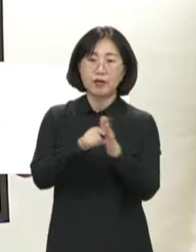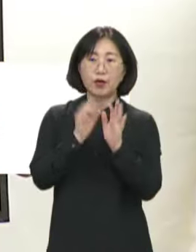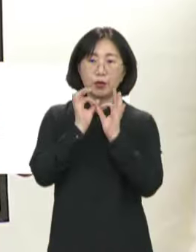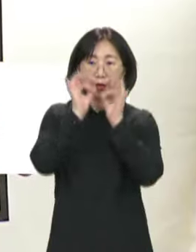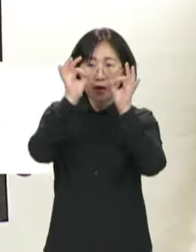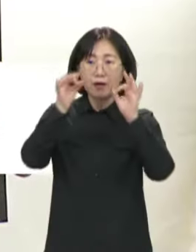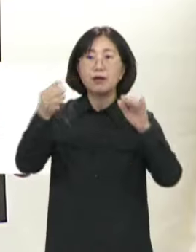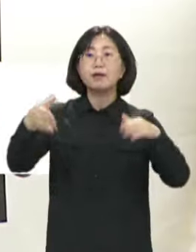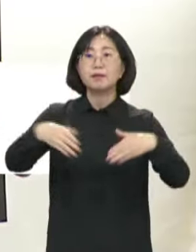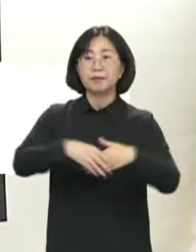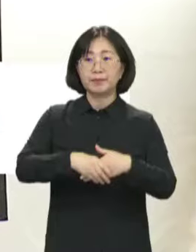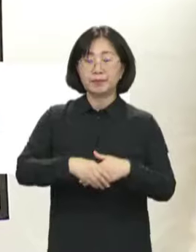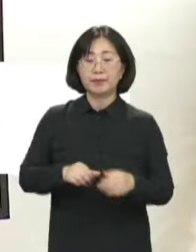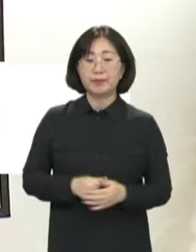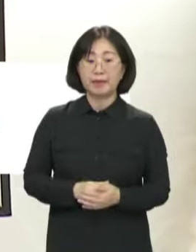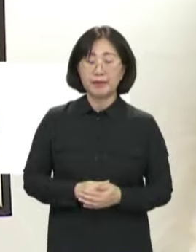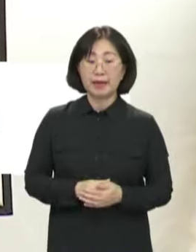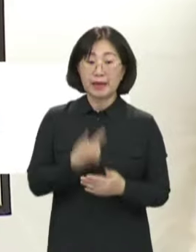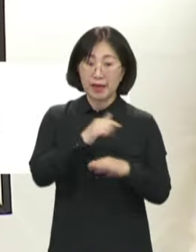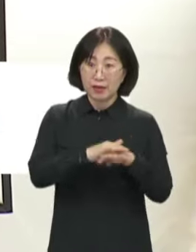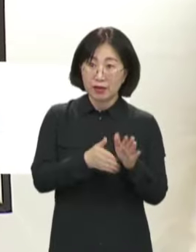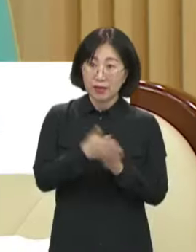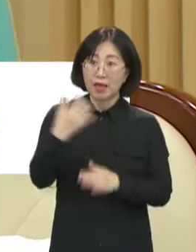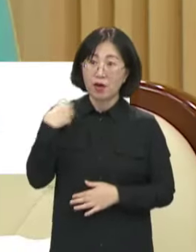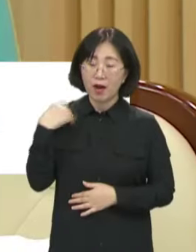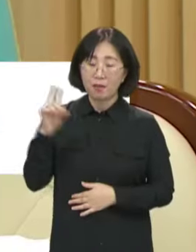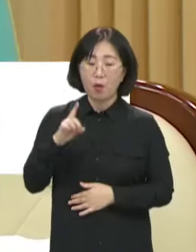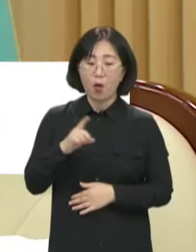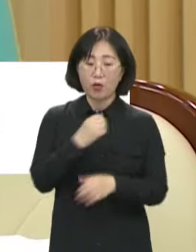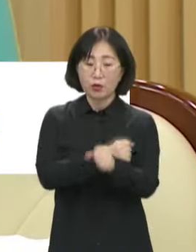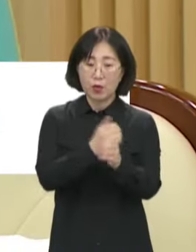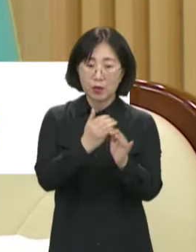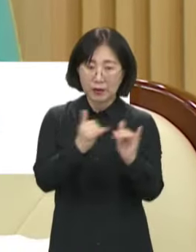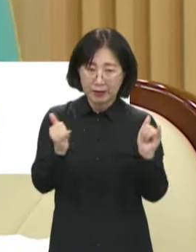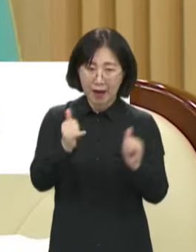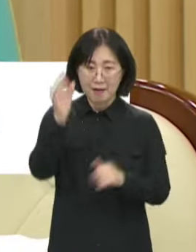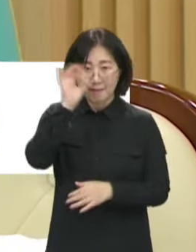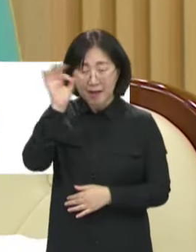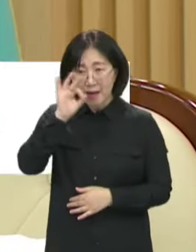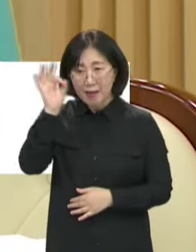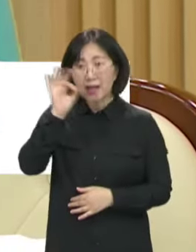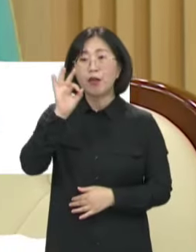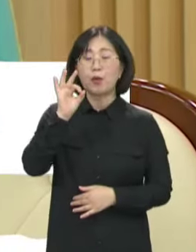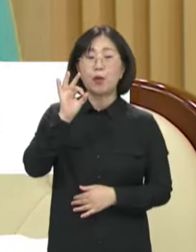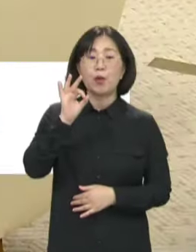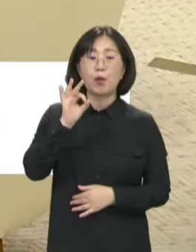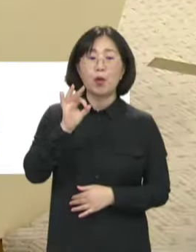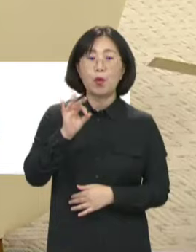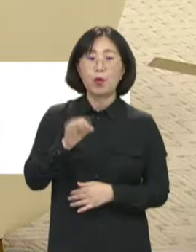했습니다. 협약에 따라 대전시는 국가유공자 중 대상자를 적극 발굴하고